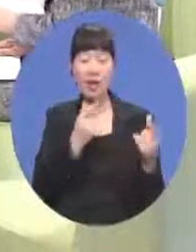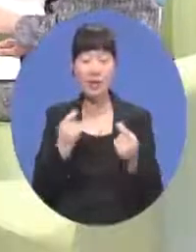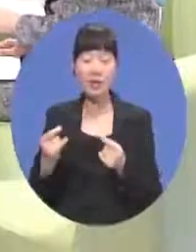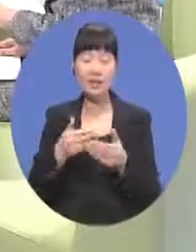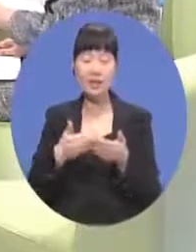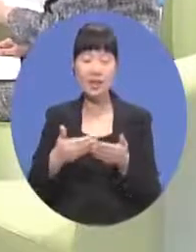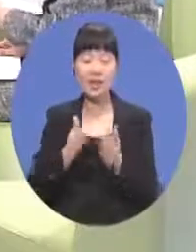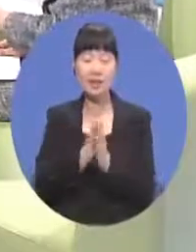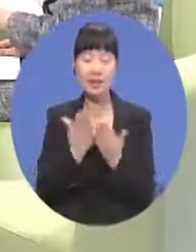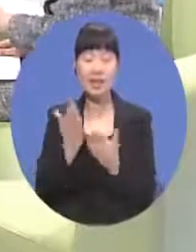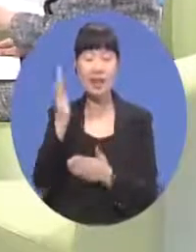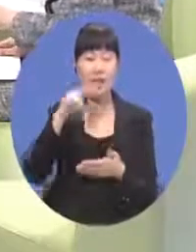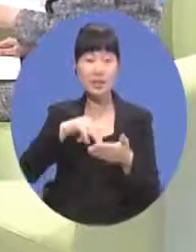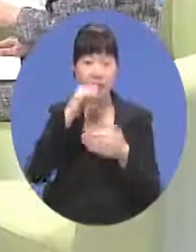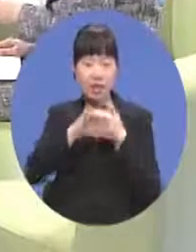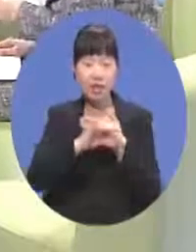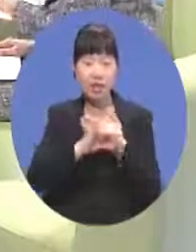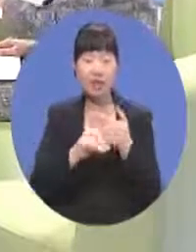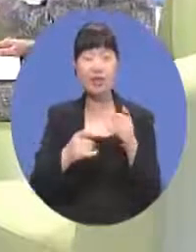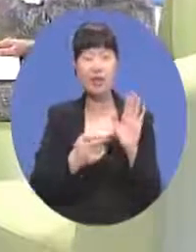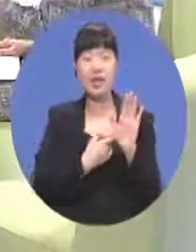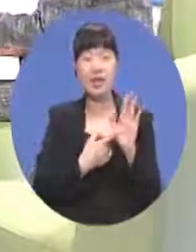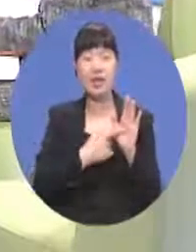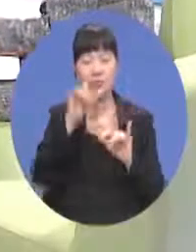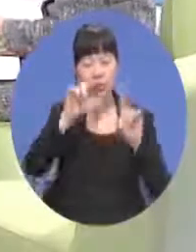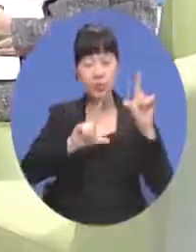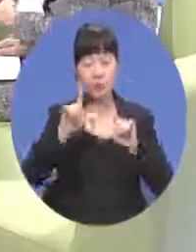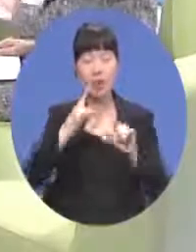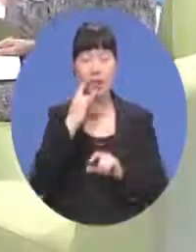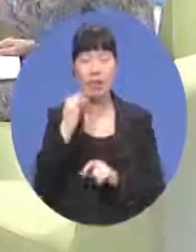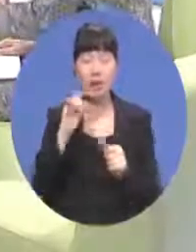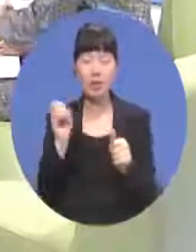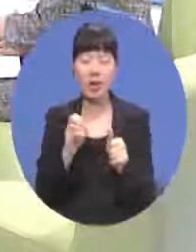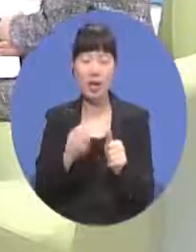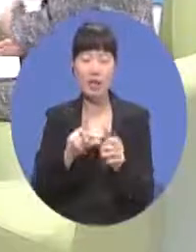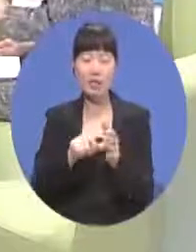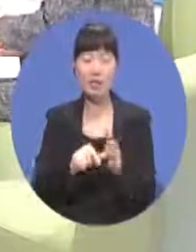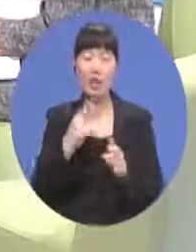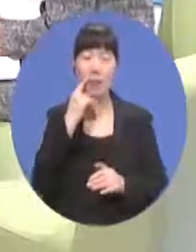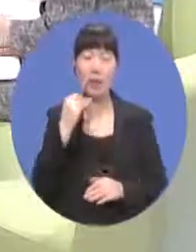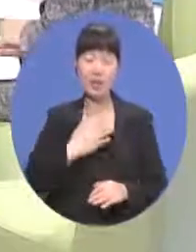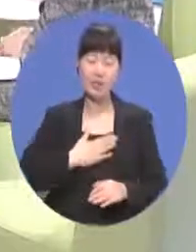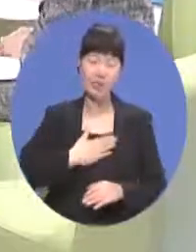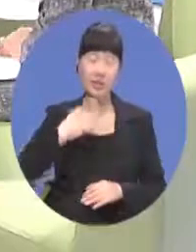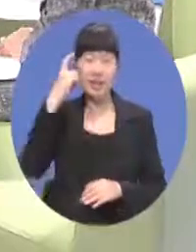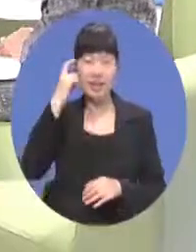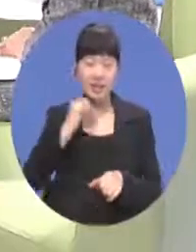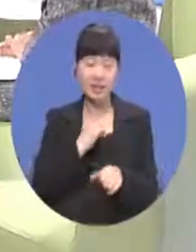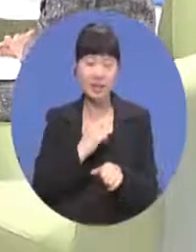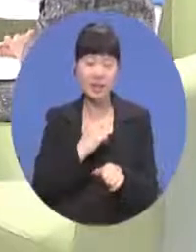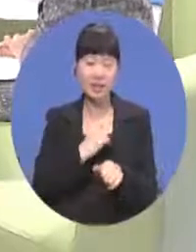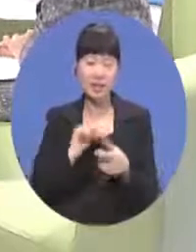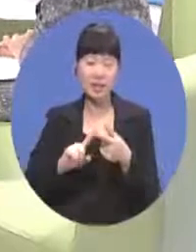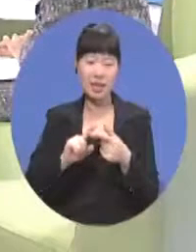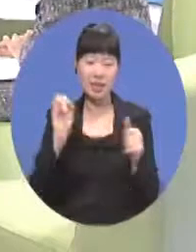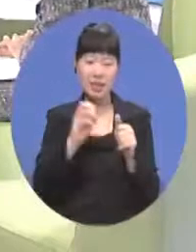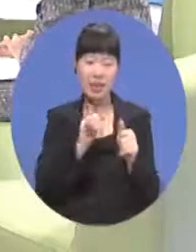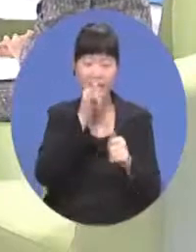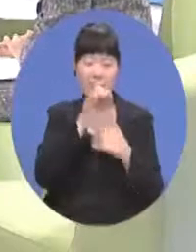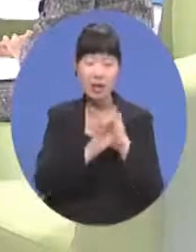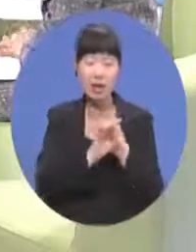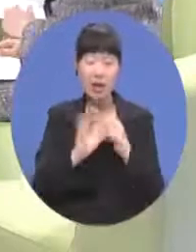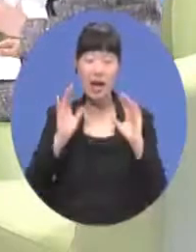동화책을 읽었으면 거기에서 나온 장면들을 엄마가 얘기하면서 그때 엄마의 감정이나 생각 같은 걸 얘기해주면 아이들도